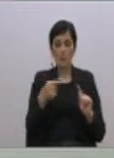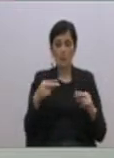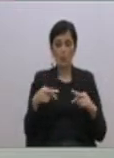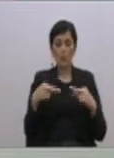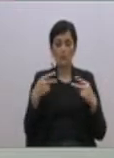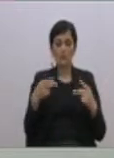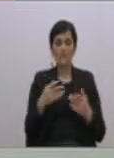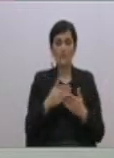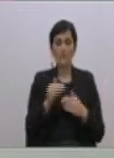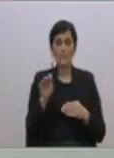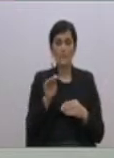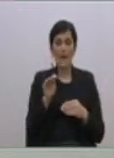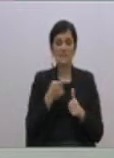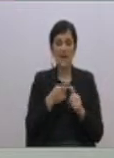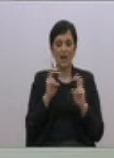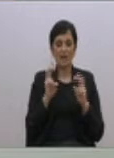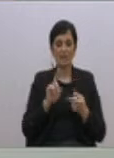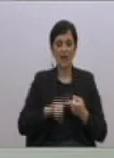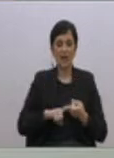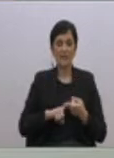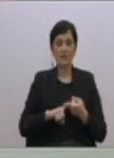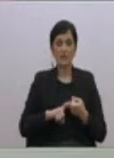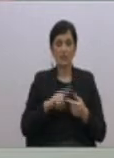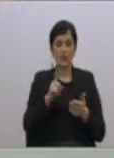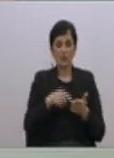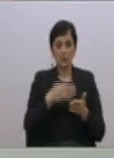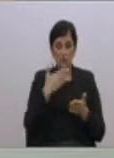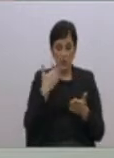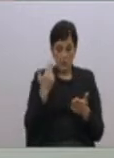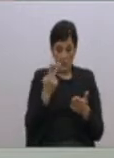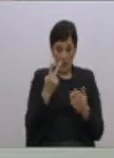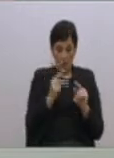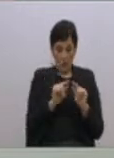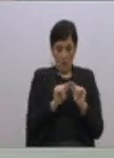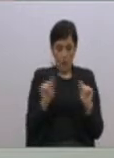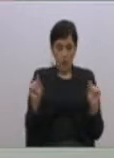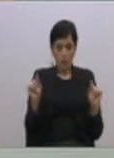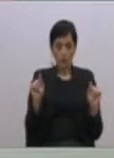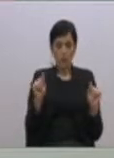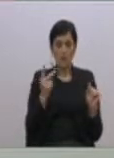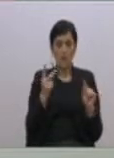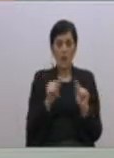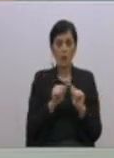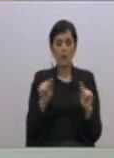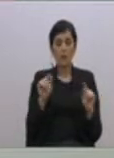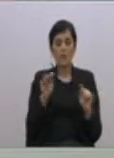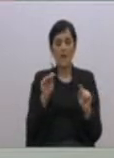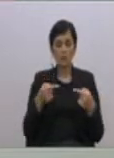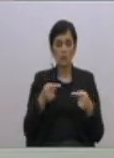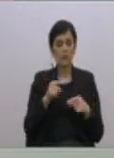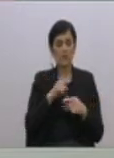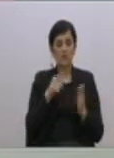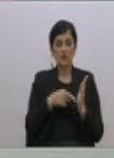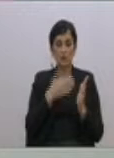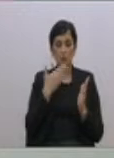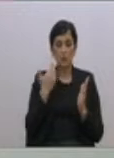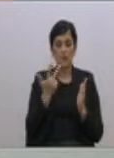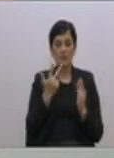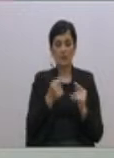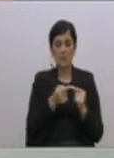ცვლილება ფედერაციის სახელთან დაკავშირებით. Კითხვები არის მეორე პუნქტში. მეორე პუნქტში ფედერაციის სახელი დაზუსტდა. მესამე